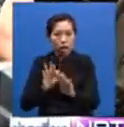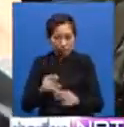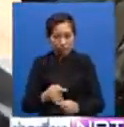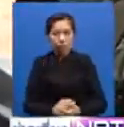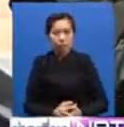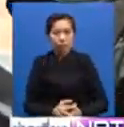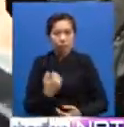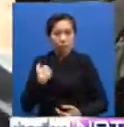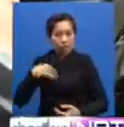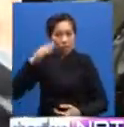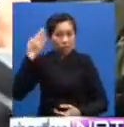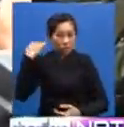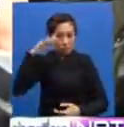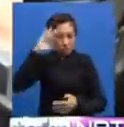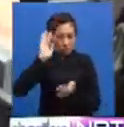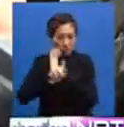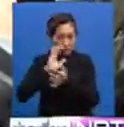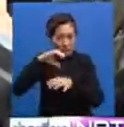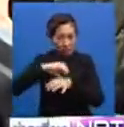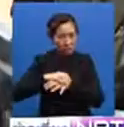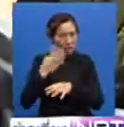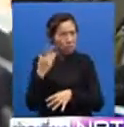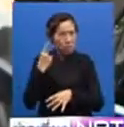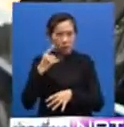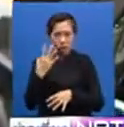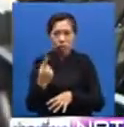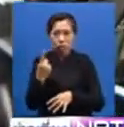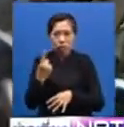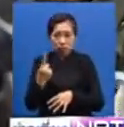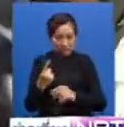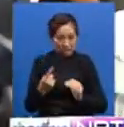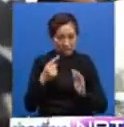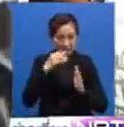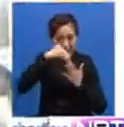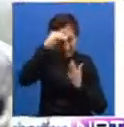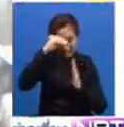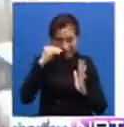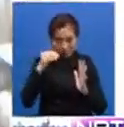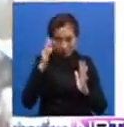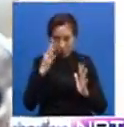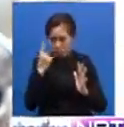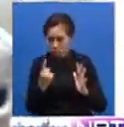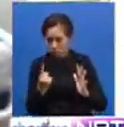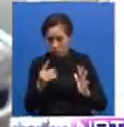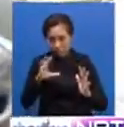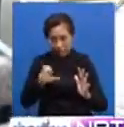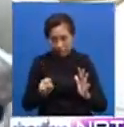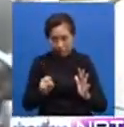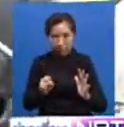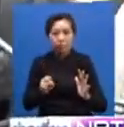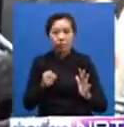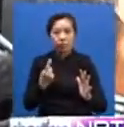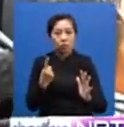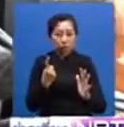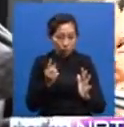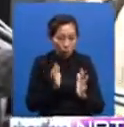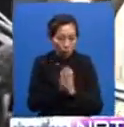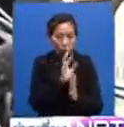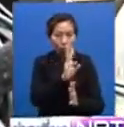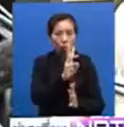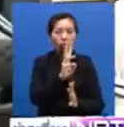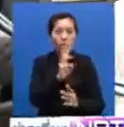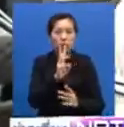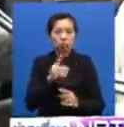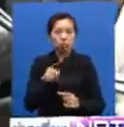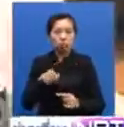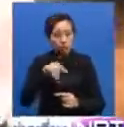ถูกตำรวจนครบาลเตาปูนจับกลุ่มได้เมื่อวานนี้โดยนายคมสันรับสารภาพว่าอยู่ในกลุ่มผู้ก่อเหตุโดยระหว่างควบคุม